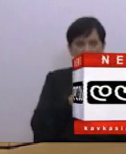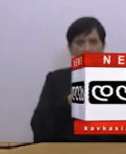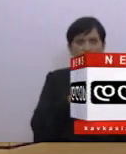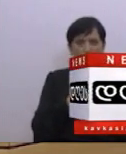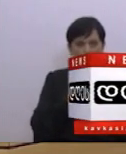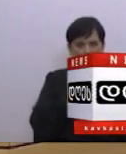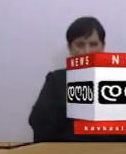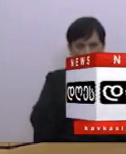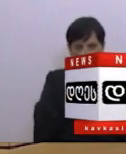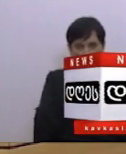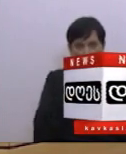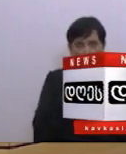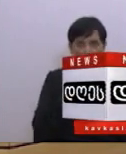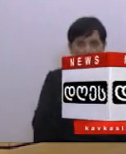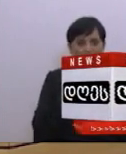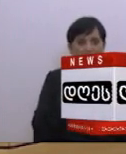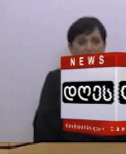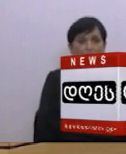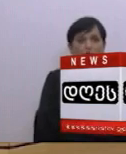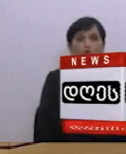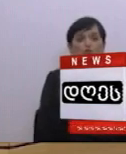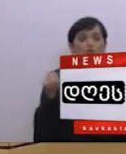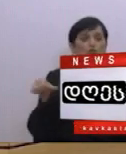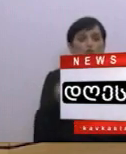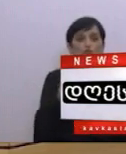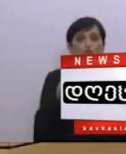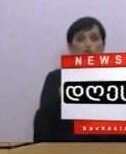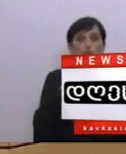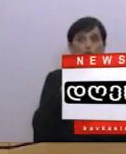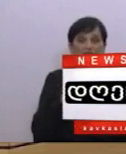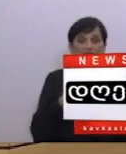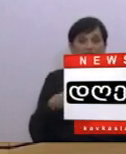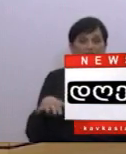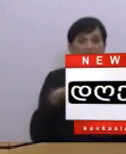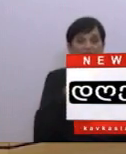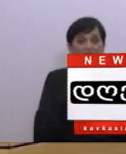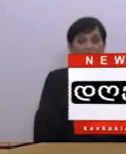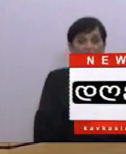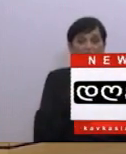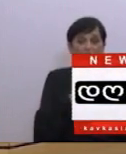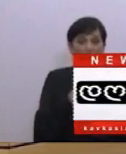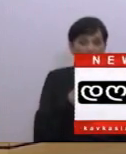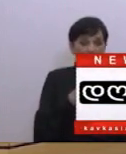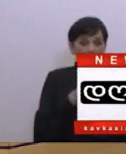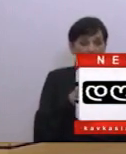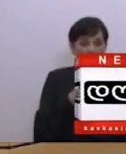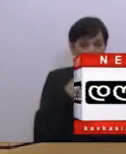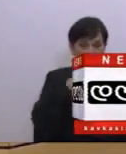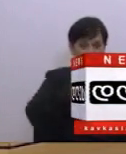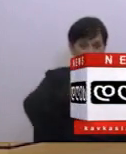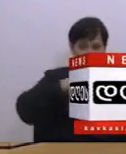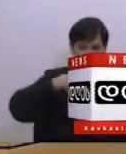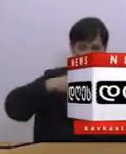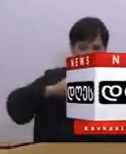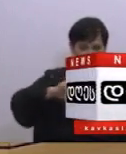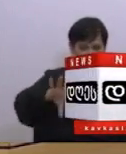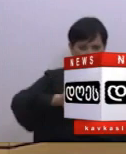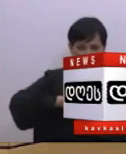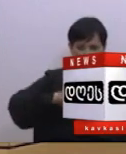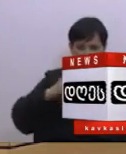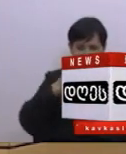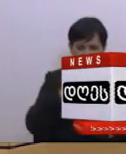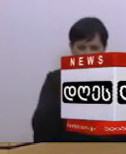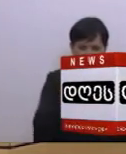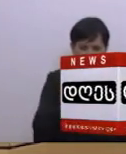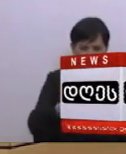გარდაიცვალა? Ადამიანი, რომელიც შეუძლოდ გახდა, როდესაც შევიდა ტერიტორიაზე და ადამიანის სხეულის ნაწილებს ხედავდა, იქ ბავშვების,